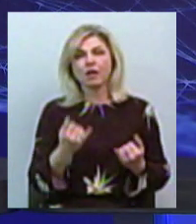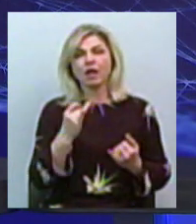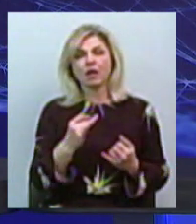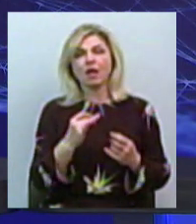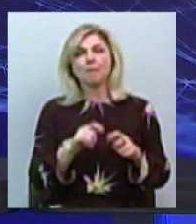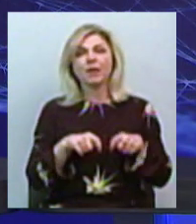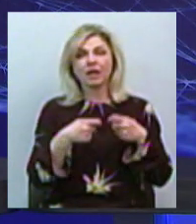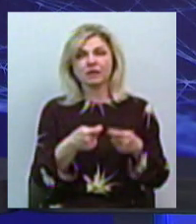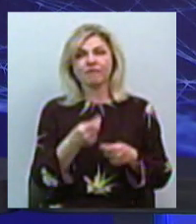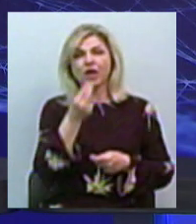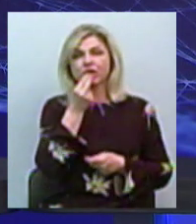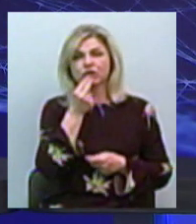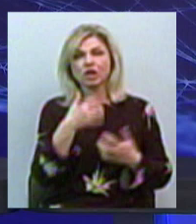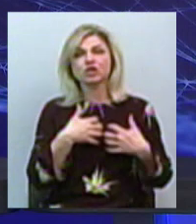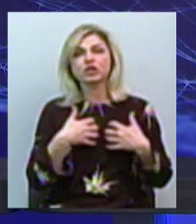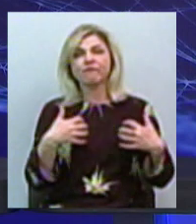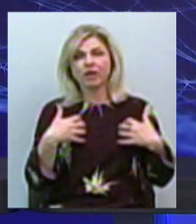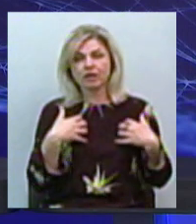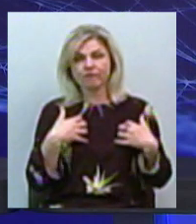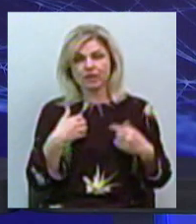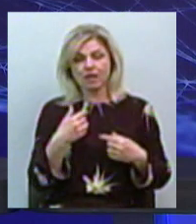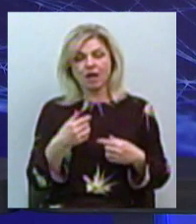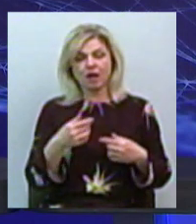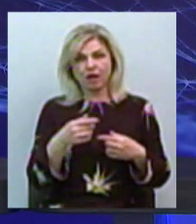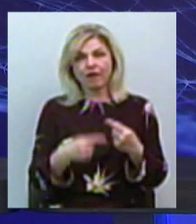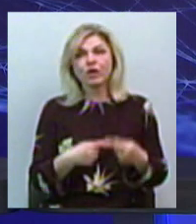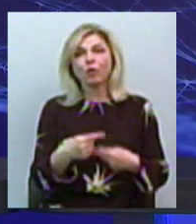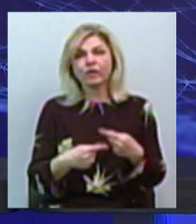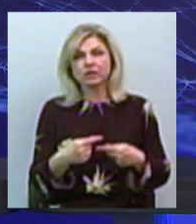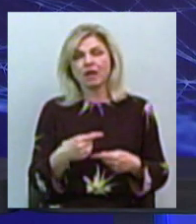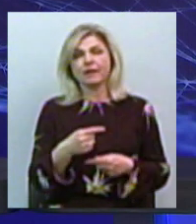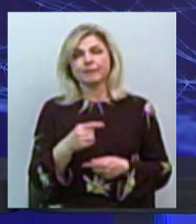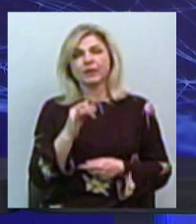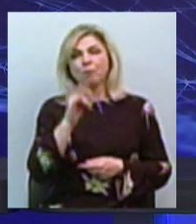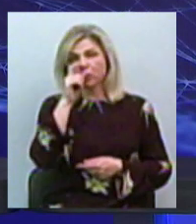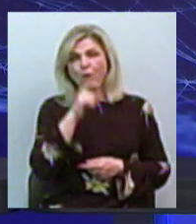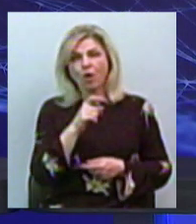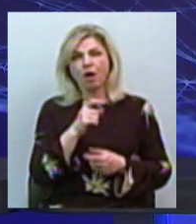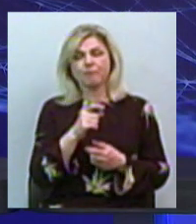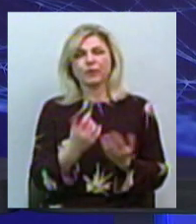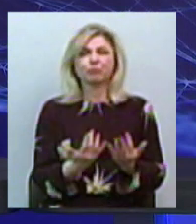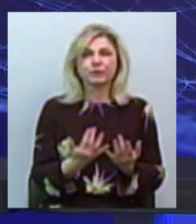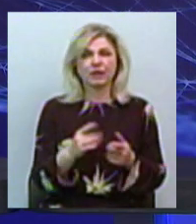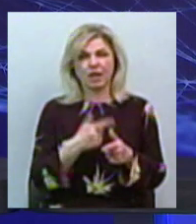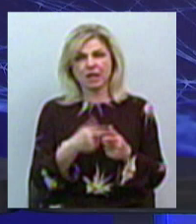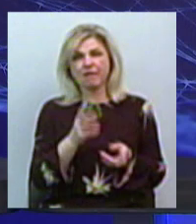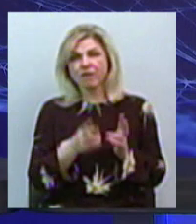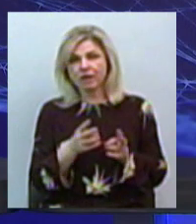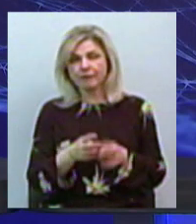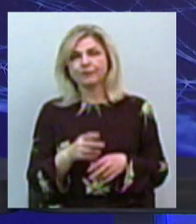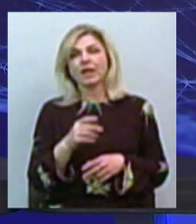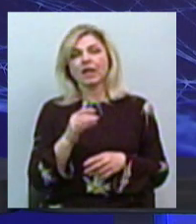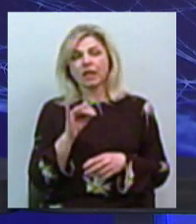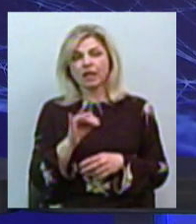їжу тваринного виробництва продуктів, не досить оброблених. Симптоматика цього